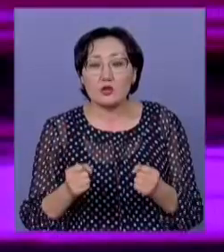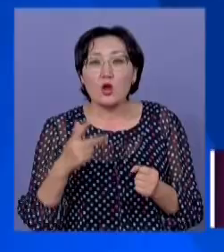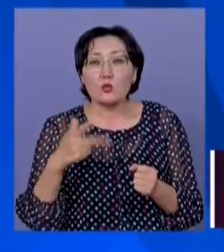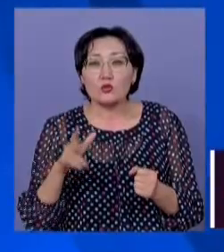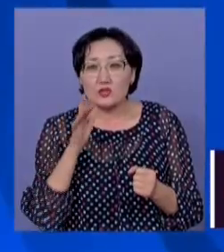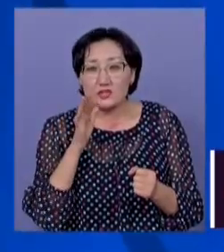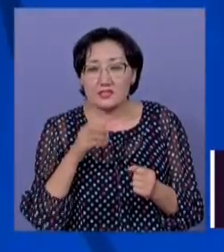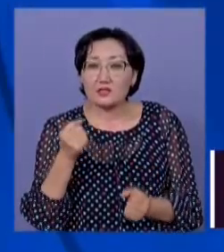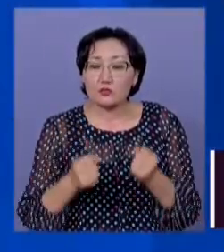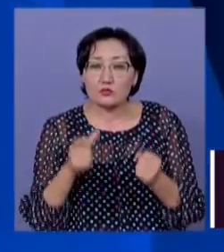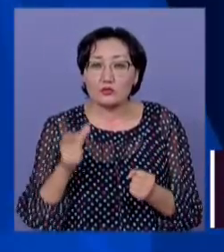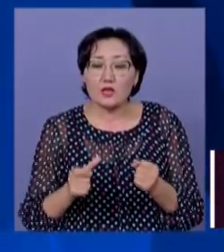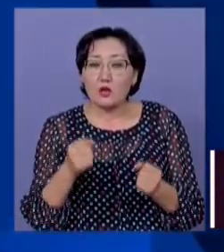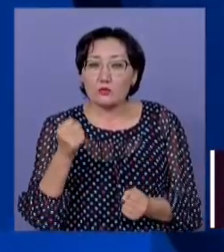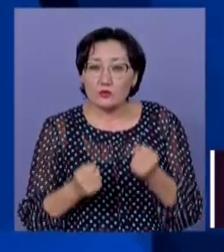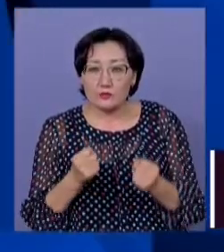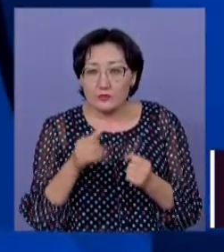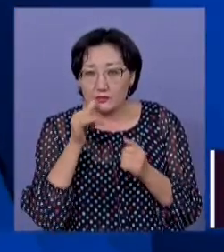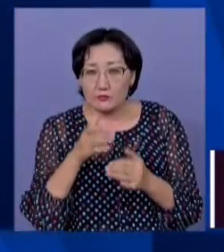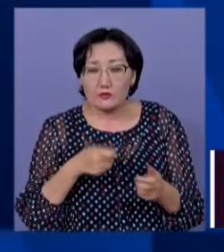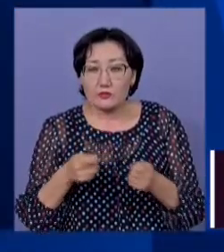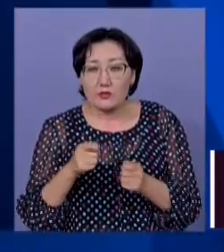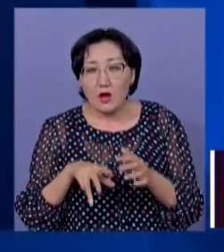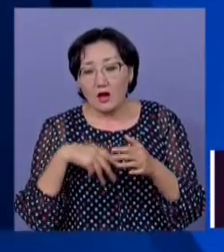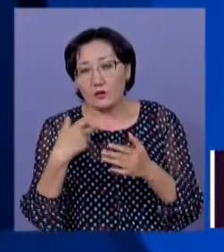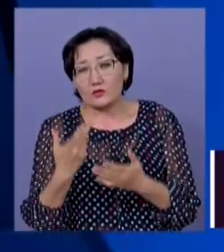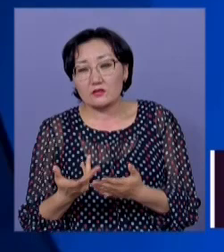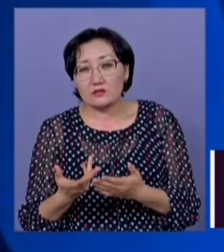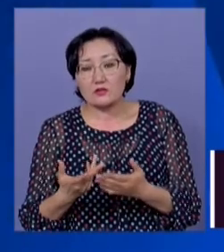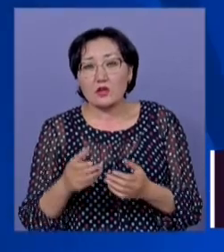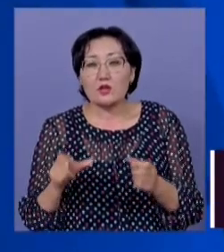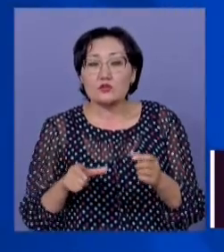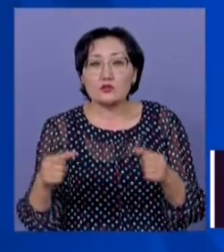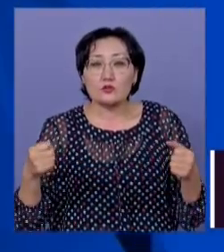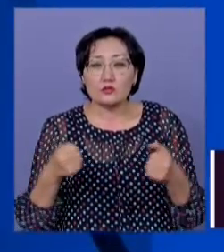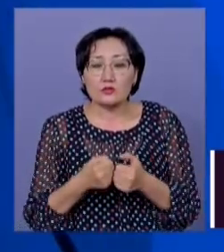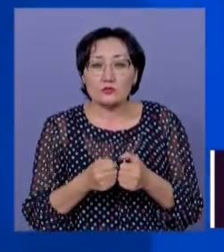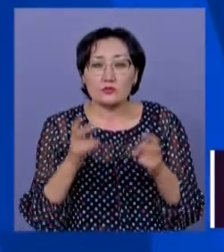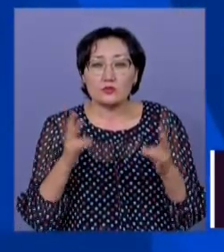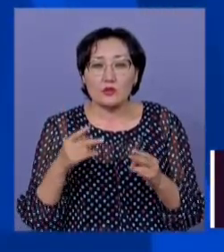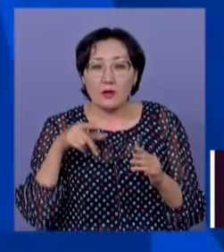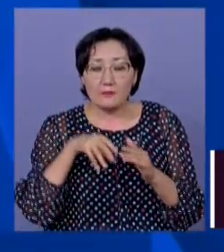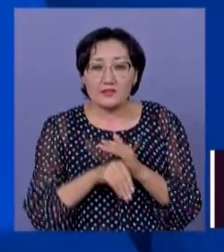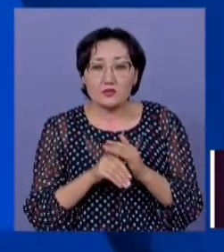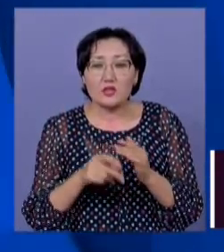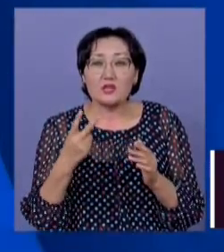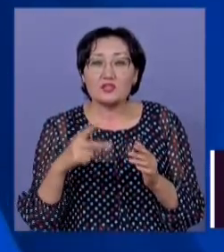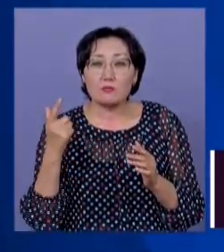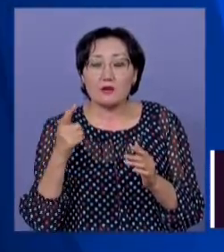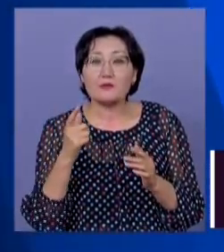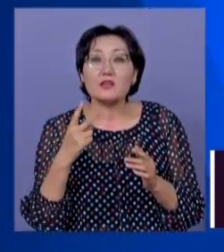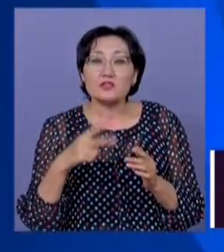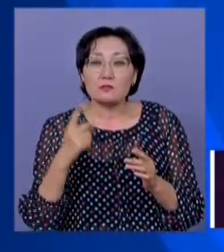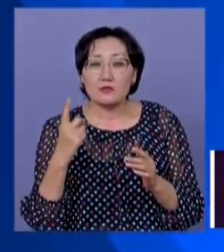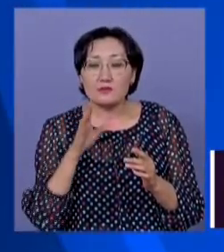жасар жүргізушісі көліктің рөліне ие бола алмай аударылған. Жол көлік оқиғасы кезінде машина ішінде болған 21 жасар